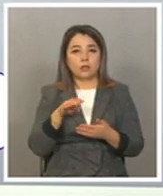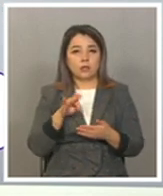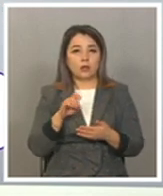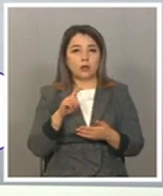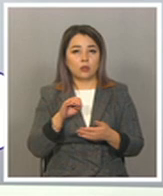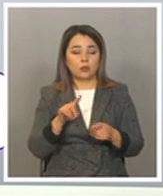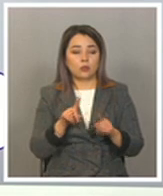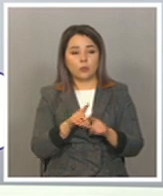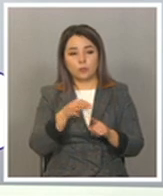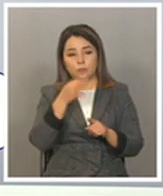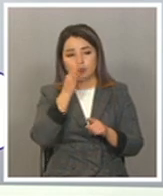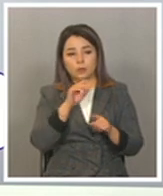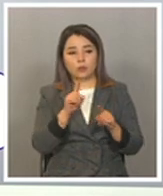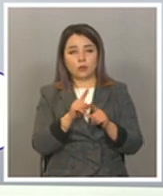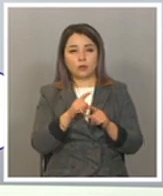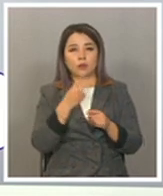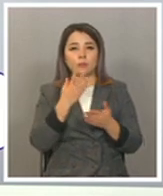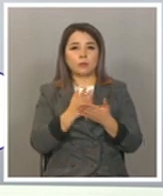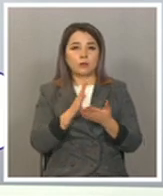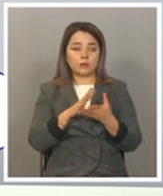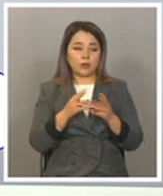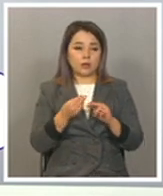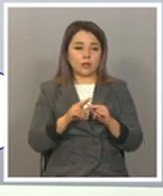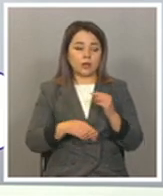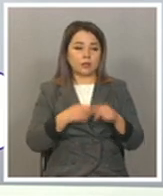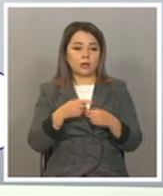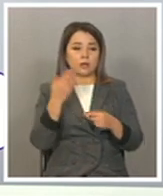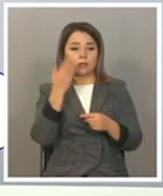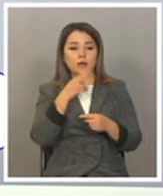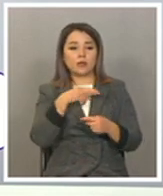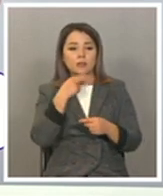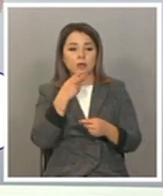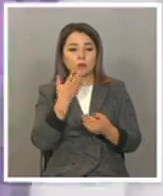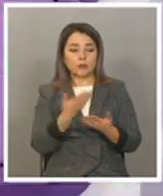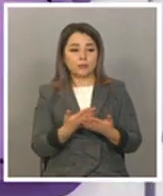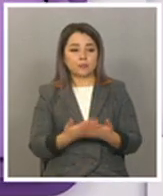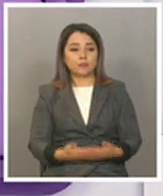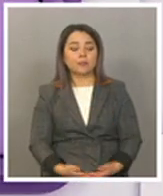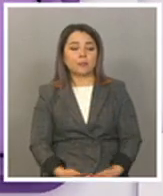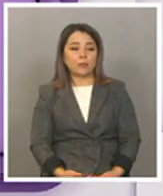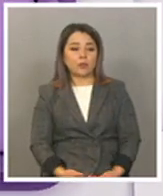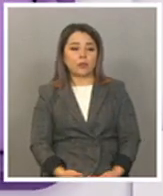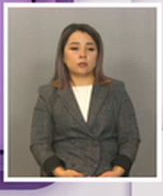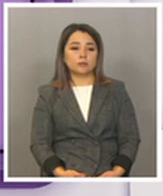әрекеттесуінің тәжірибесін көру үшін келесі бейне материалға назар аударайық.